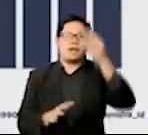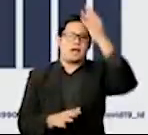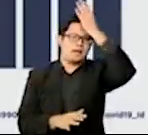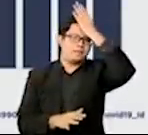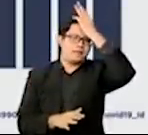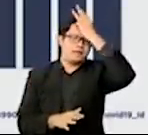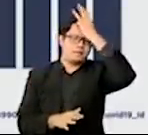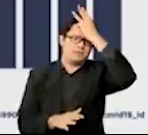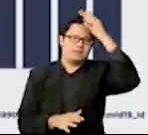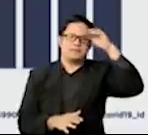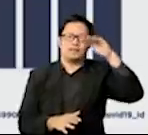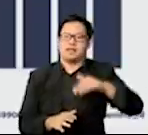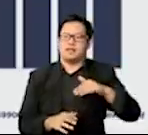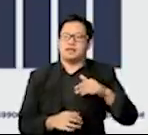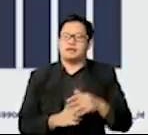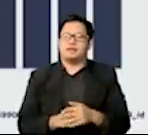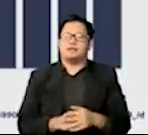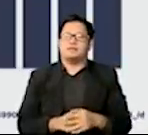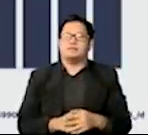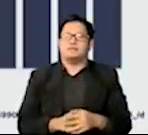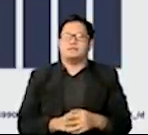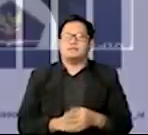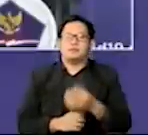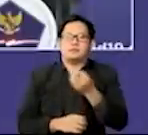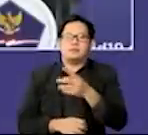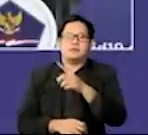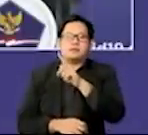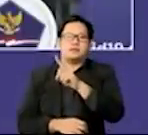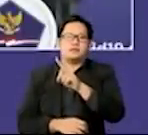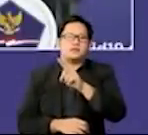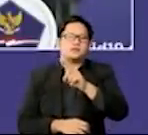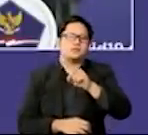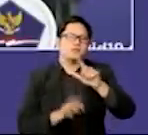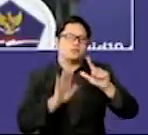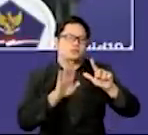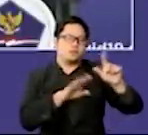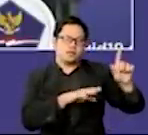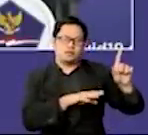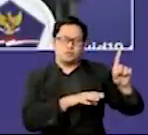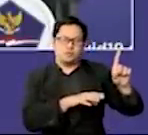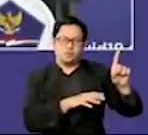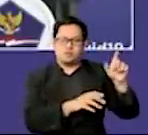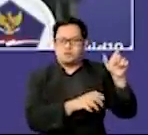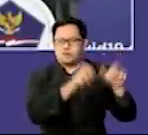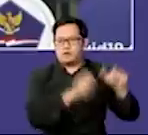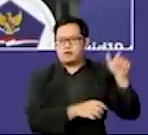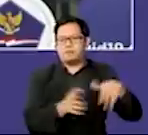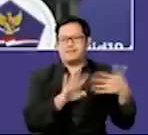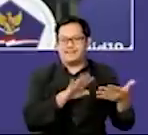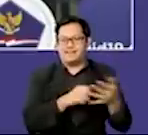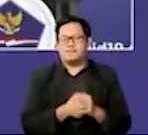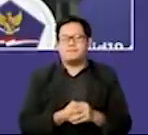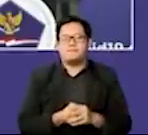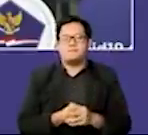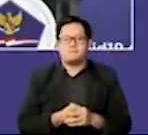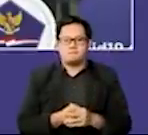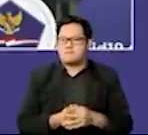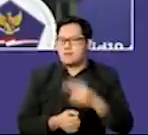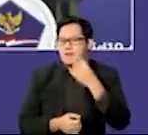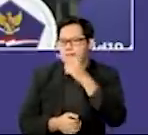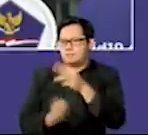Selatan sebanyak 271 disini terlihat pada minggu terakhir